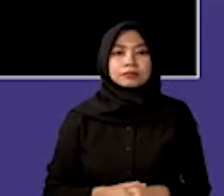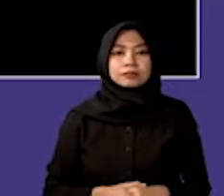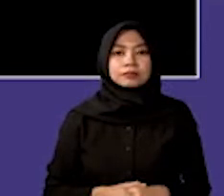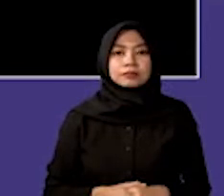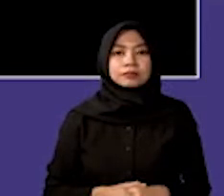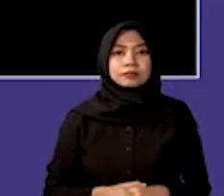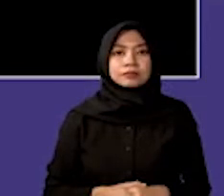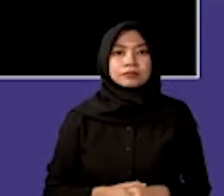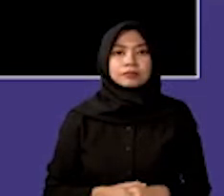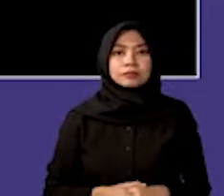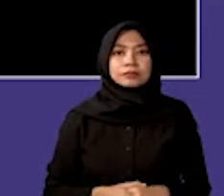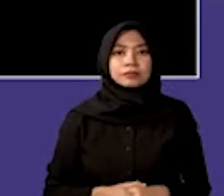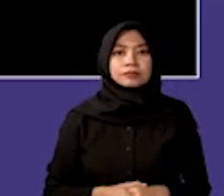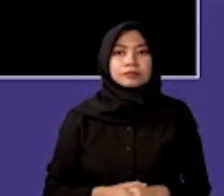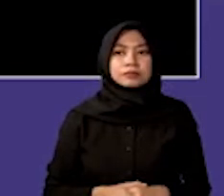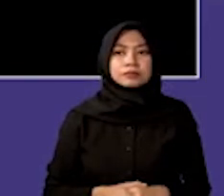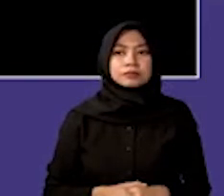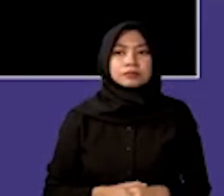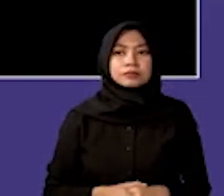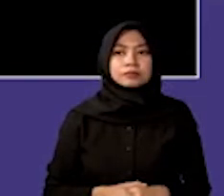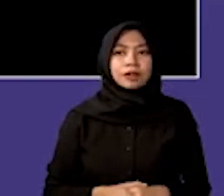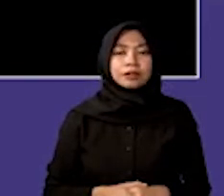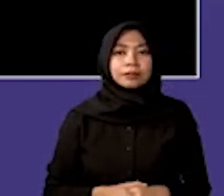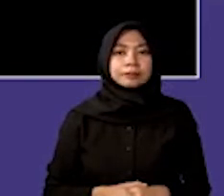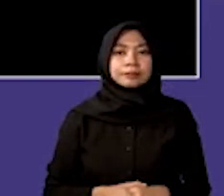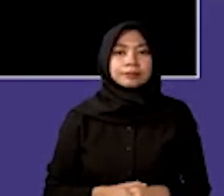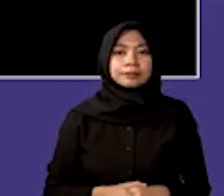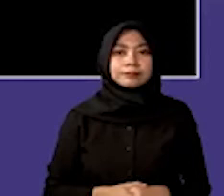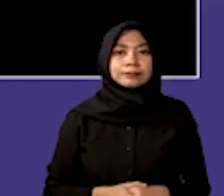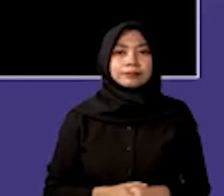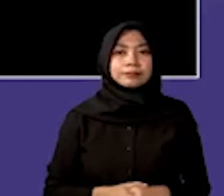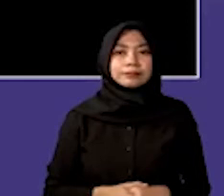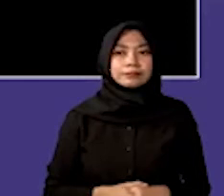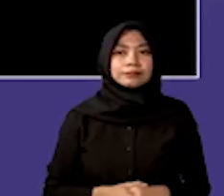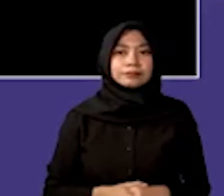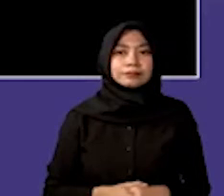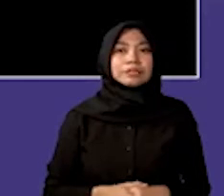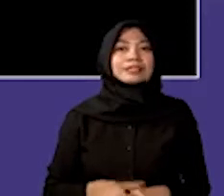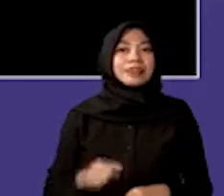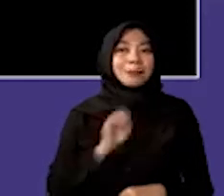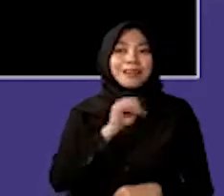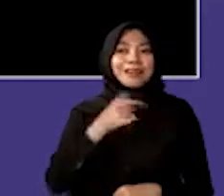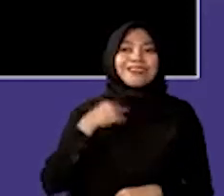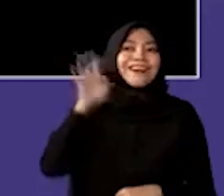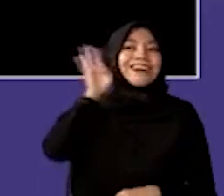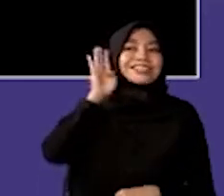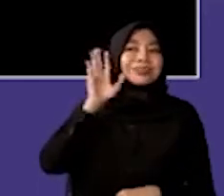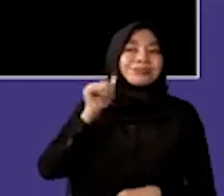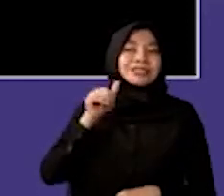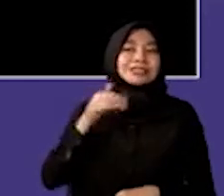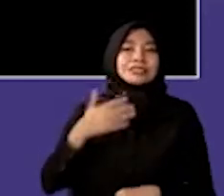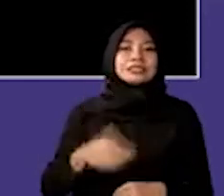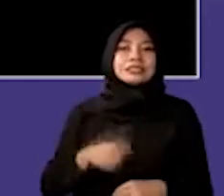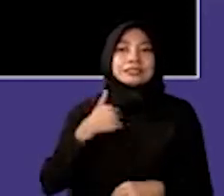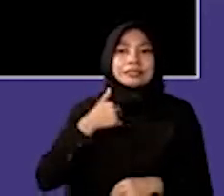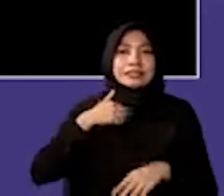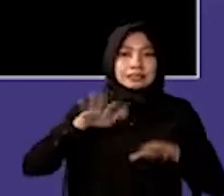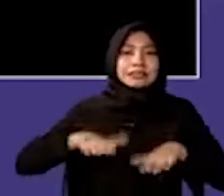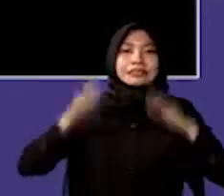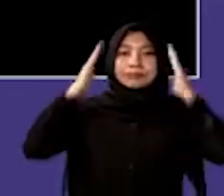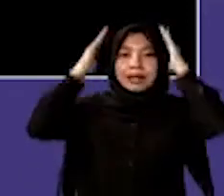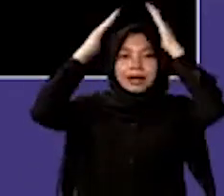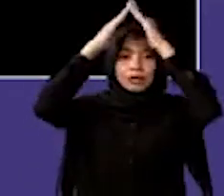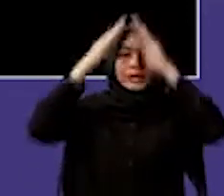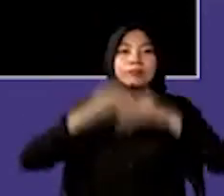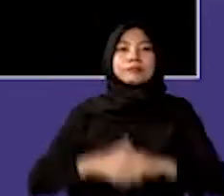silakan lagi azan ya yang pertama mungkin saya ke lagi Asan masak kita lagi di Makassar